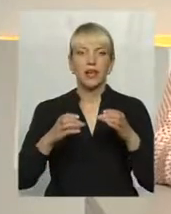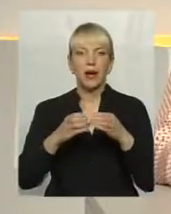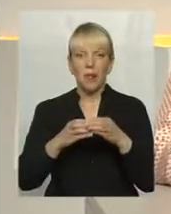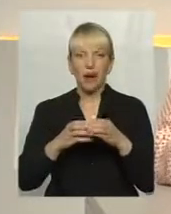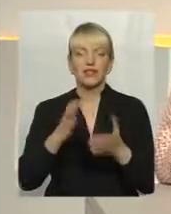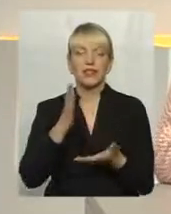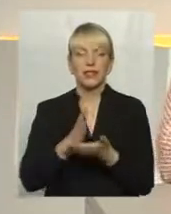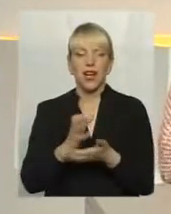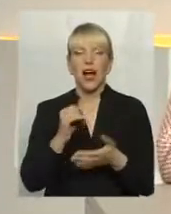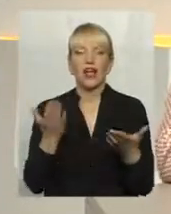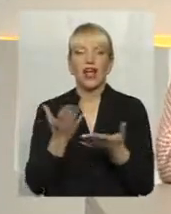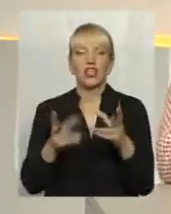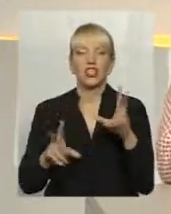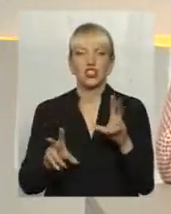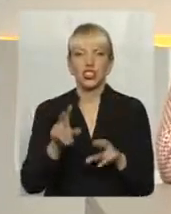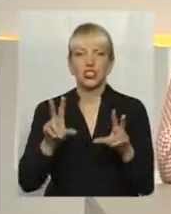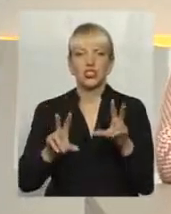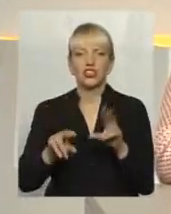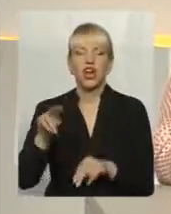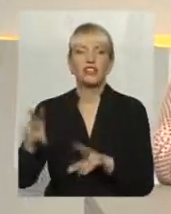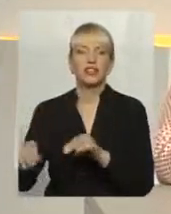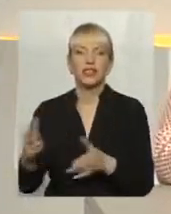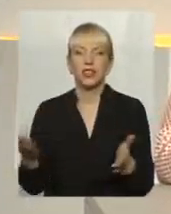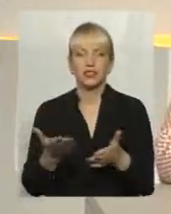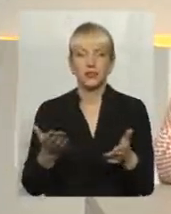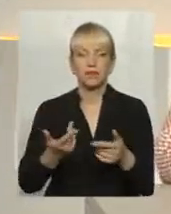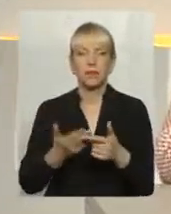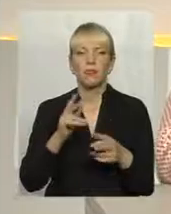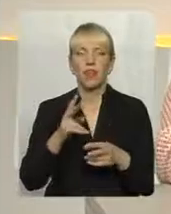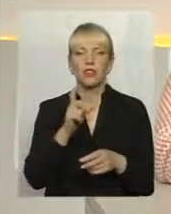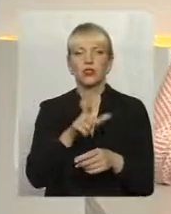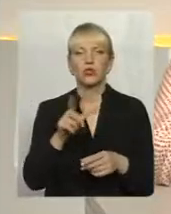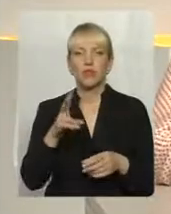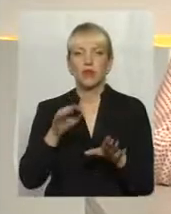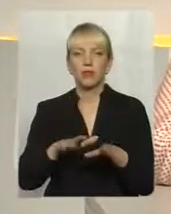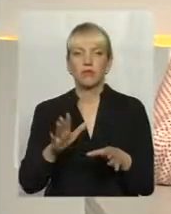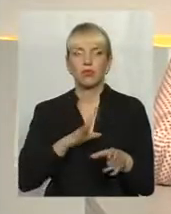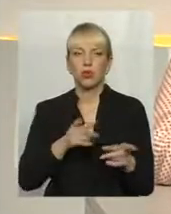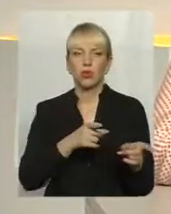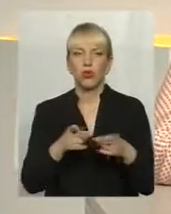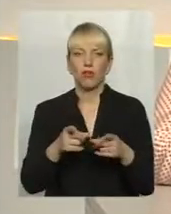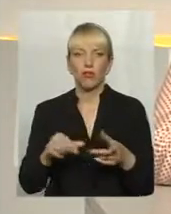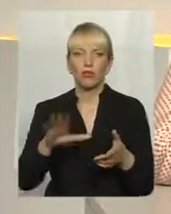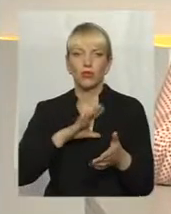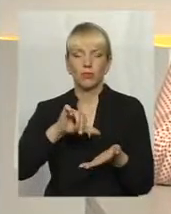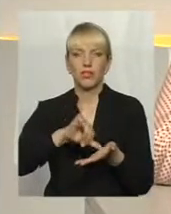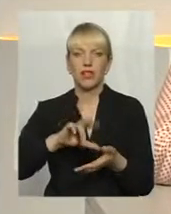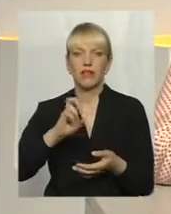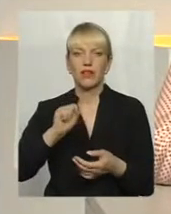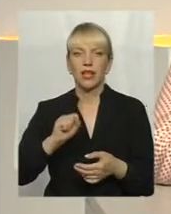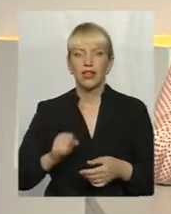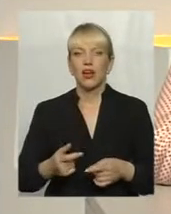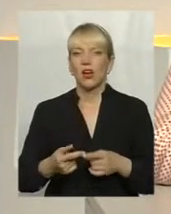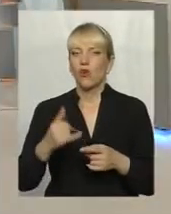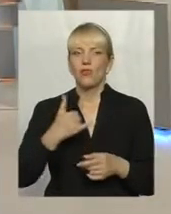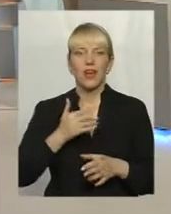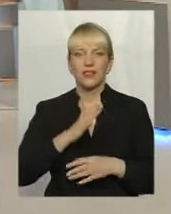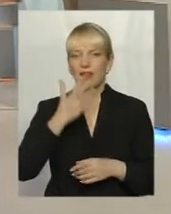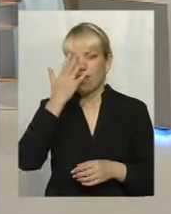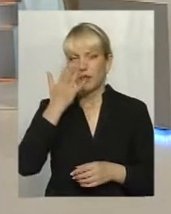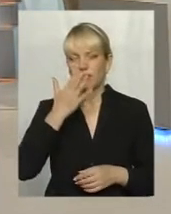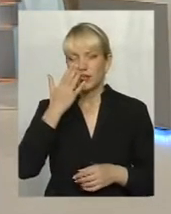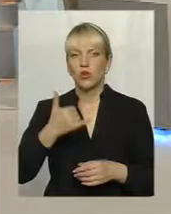які шанси? Як з людьми на місцях готовими бути представлені у Верховній Раді? Ну, у нас, власне, не амбіції, у нас є